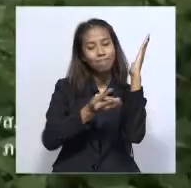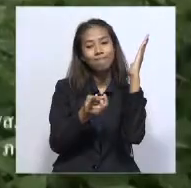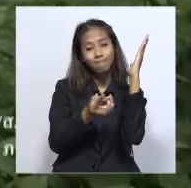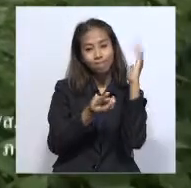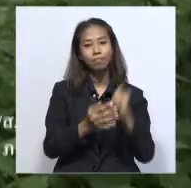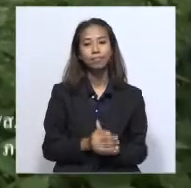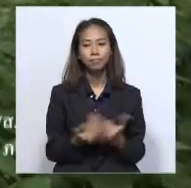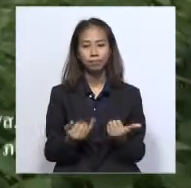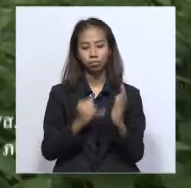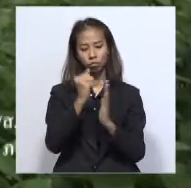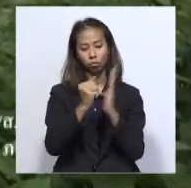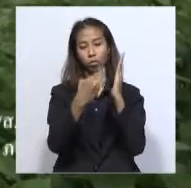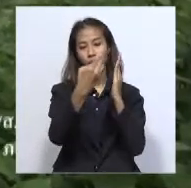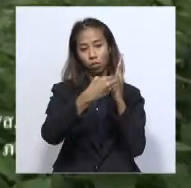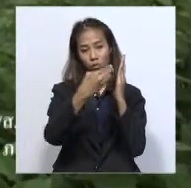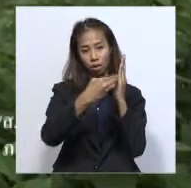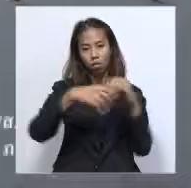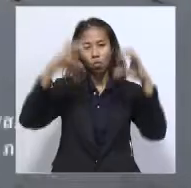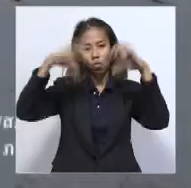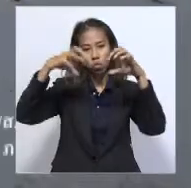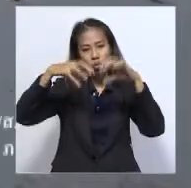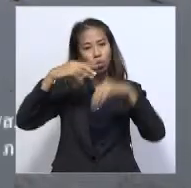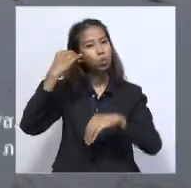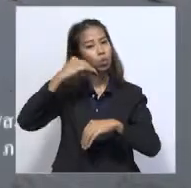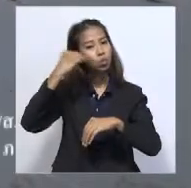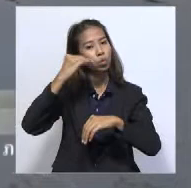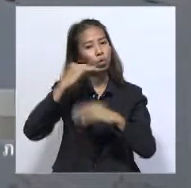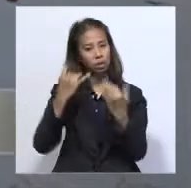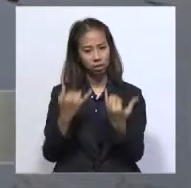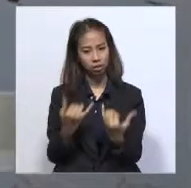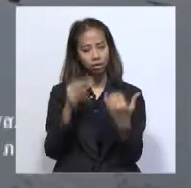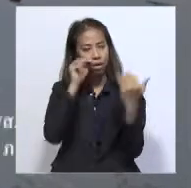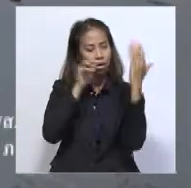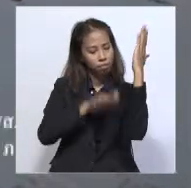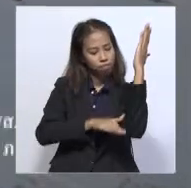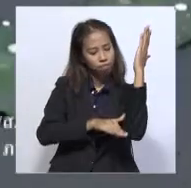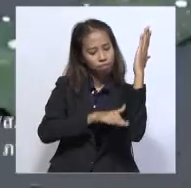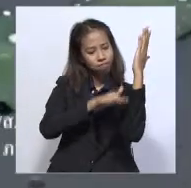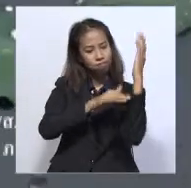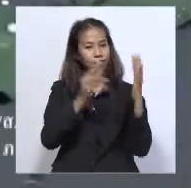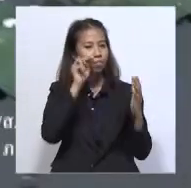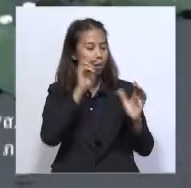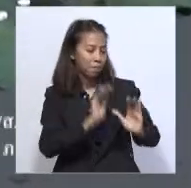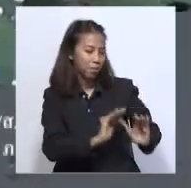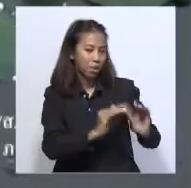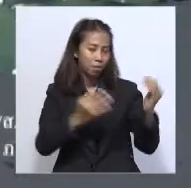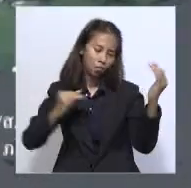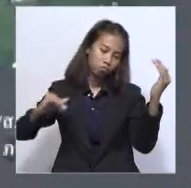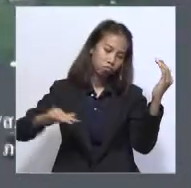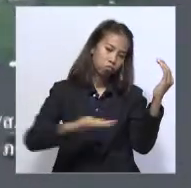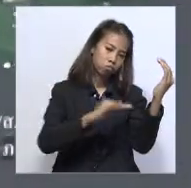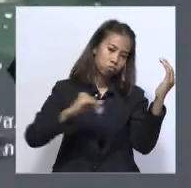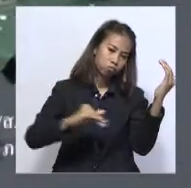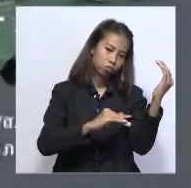โดยฝนที่ตกลงในพื้นที่จังหวัดหนองคายต่อเนื่องกันหลายวันนะครับส่งผลให้มีปริมาณน้ำไหลเข้าอ่างเก็บน้ำขนาดกลาง5แ